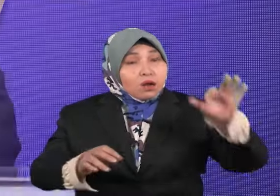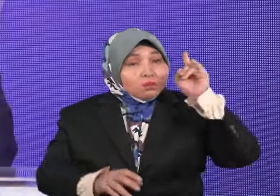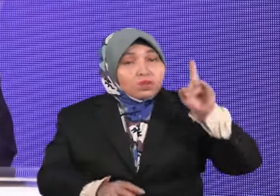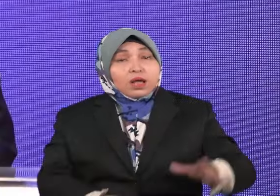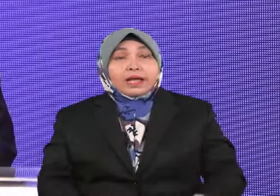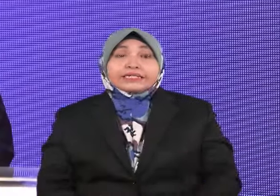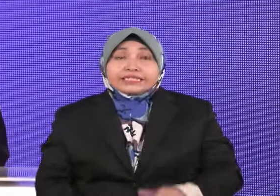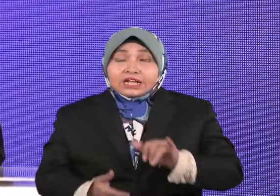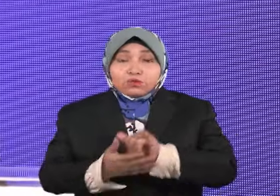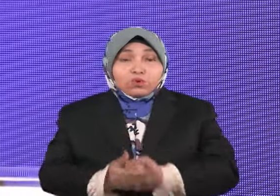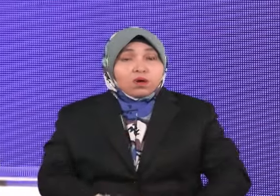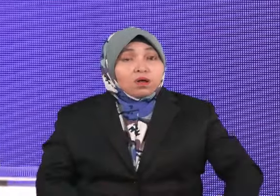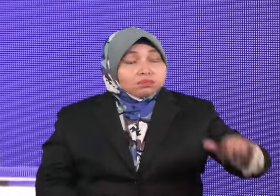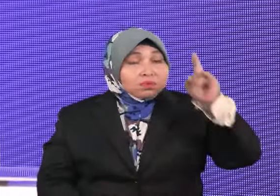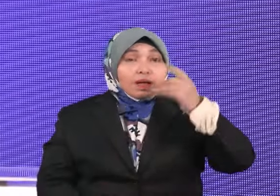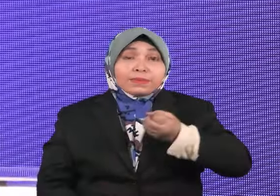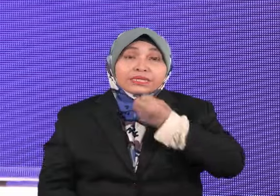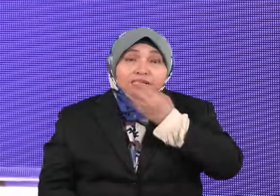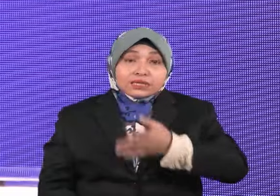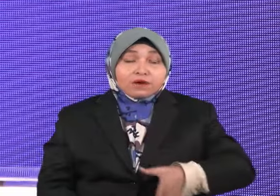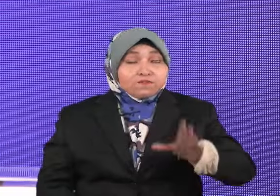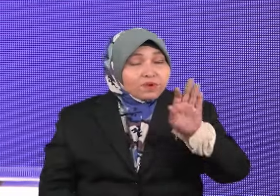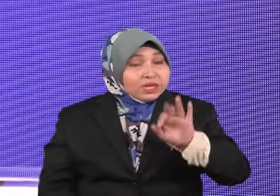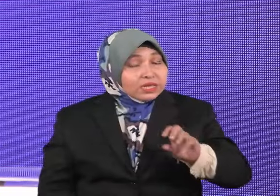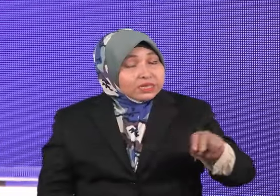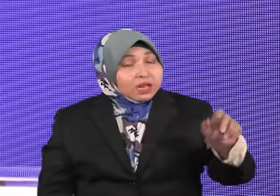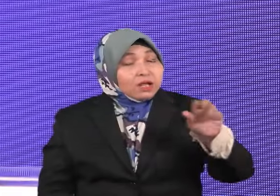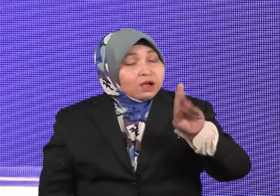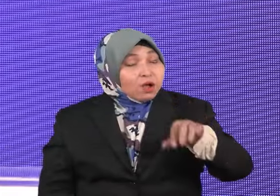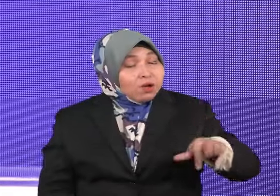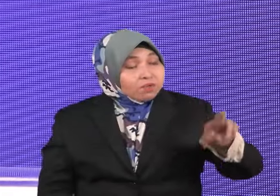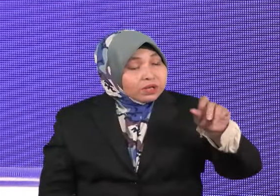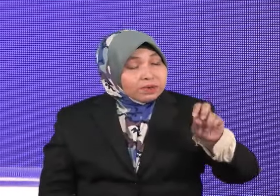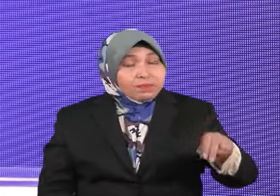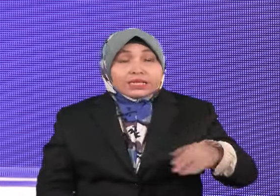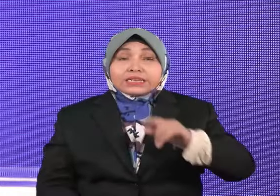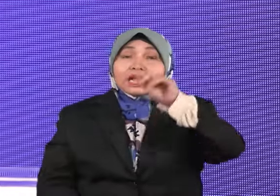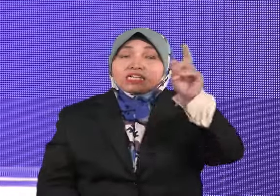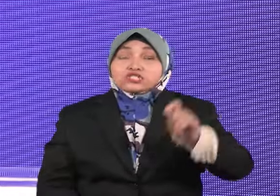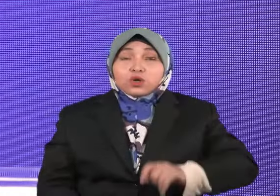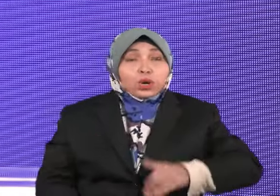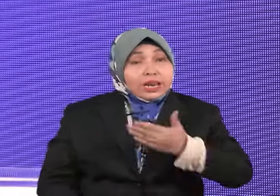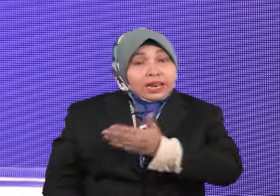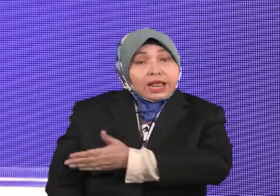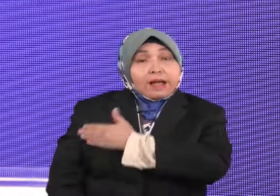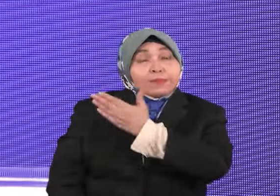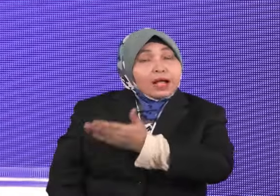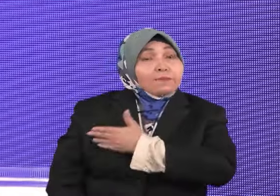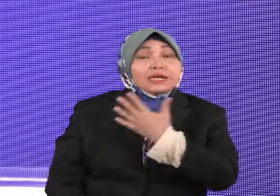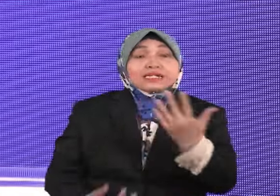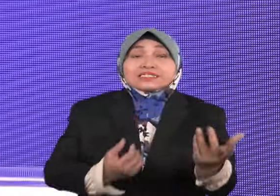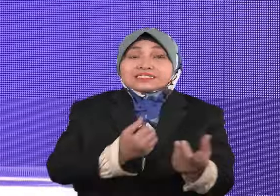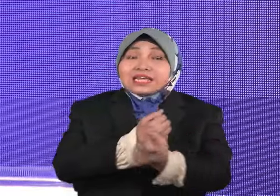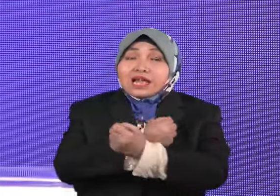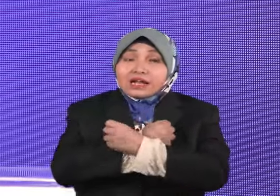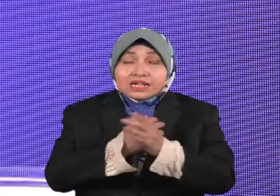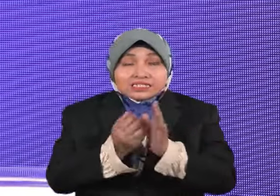Surallahu Azim, Allah menyatakan fa inni qarib apabila ditanyakan oleh hamba-hamba kesayangannya. Inilah